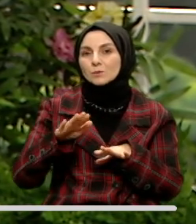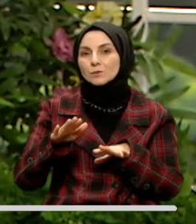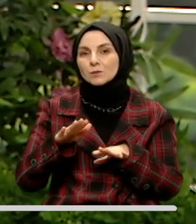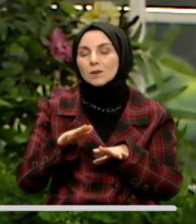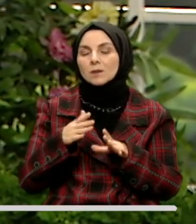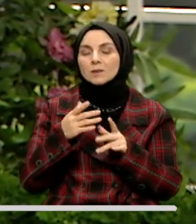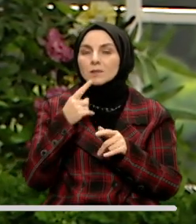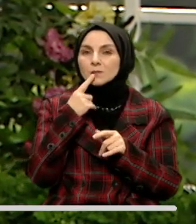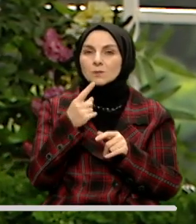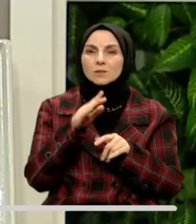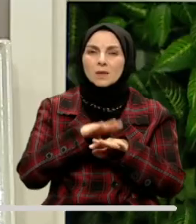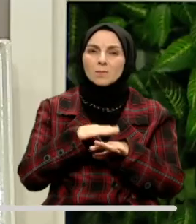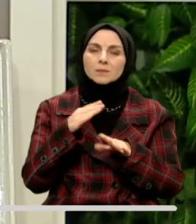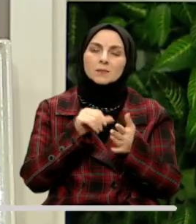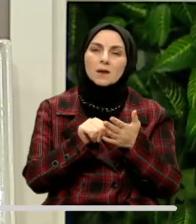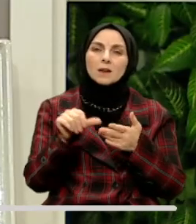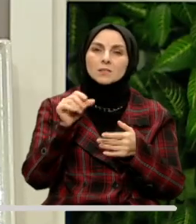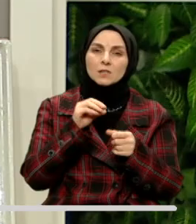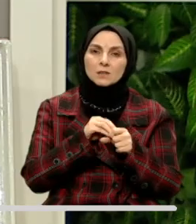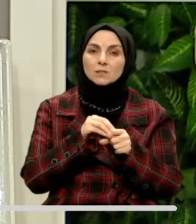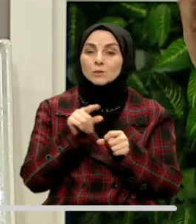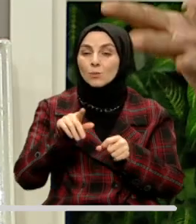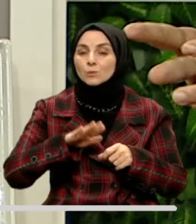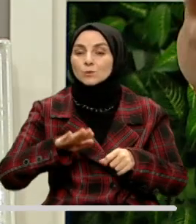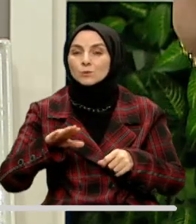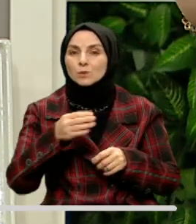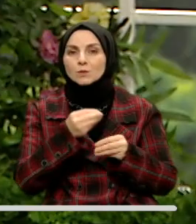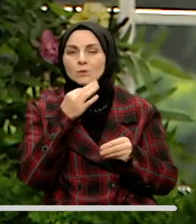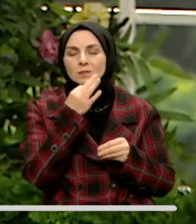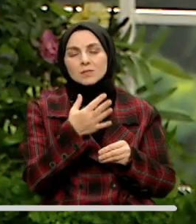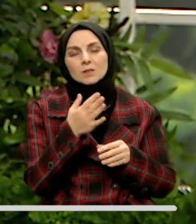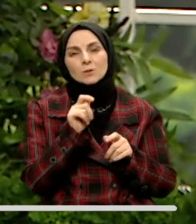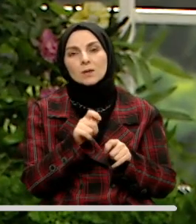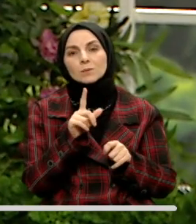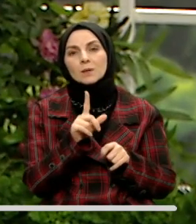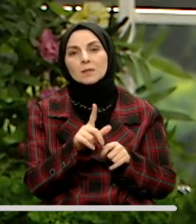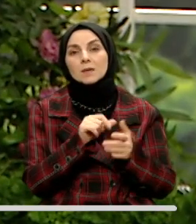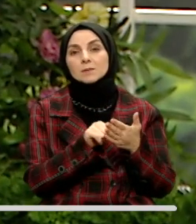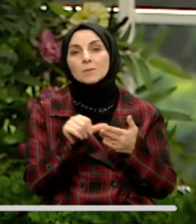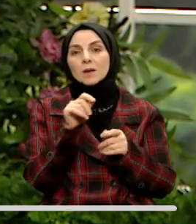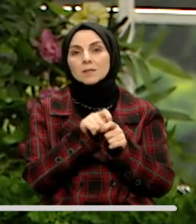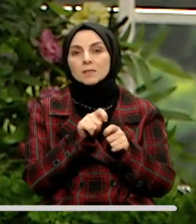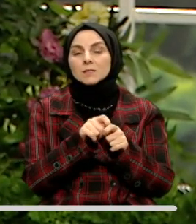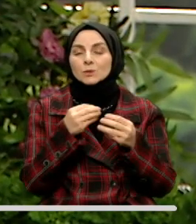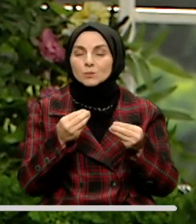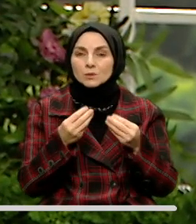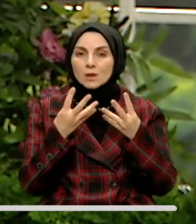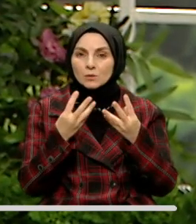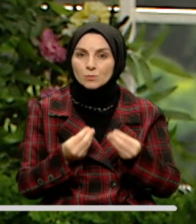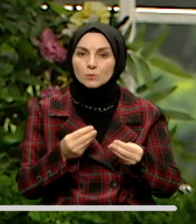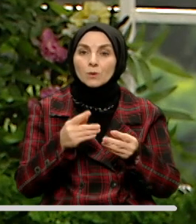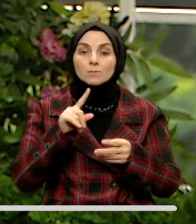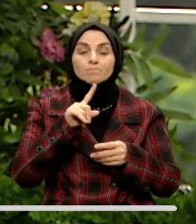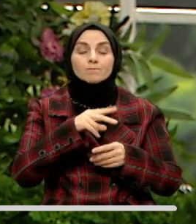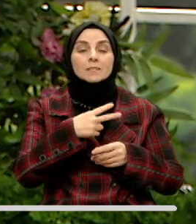şey için teşekkür etmek lazım. Tabii. Bereketleniyor, mayalanıyor, yapılan her iş güzelleşiyor. Bir taraftan da